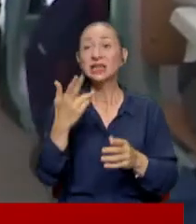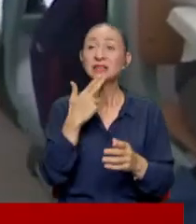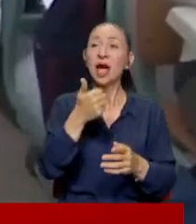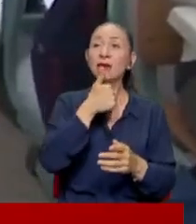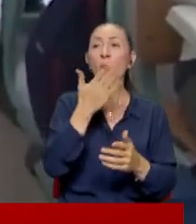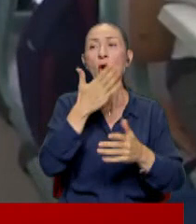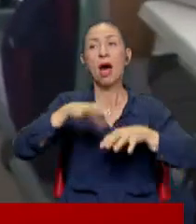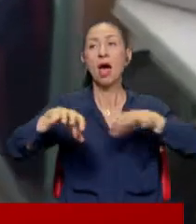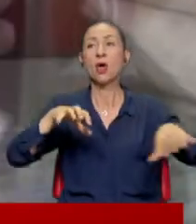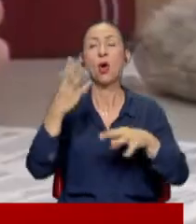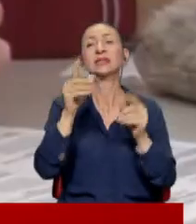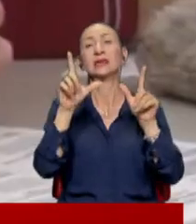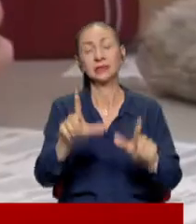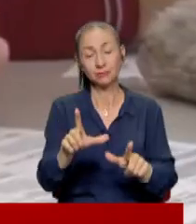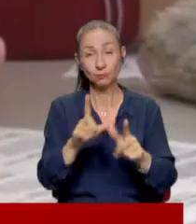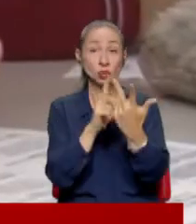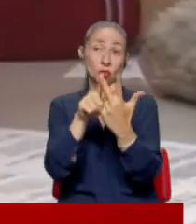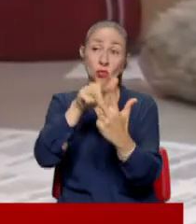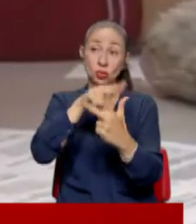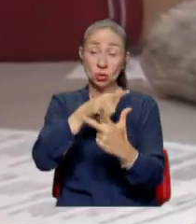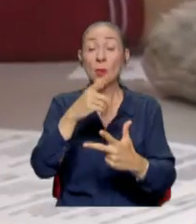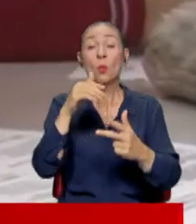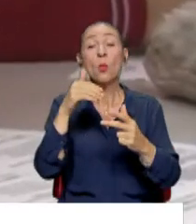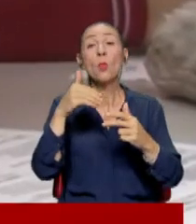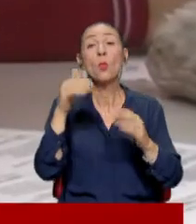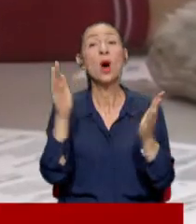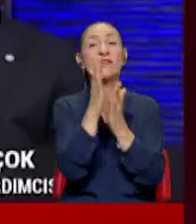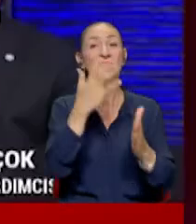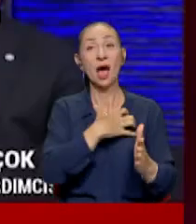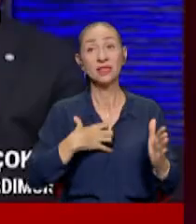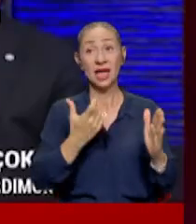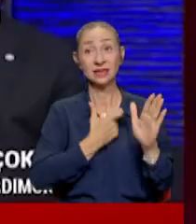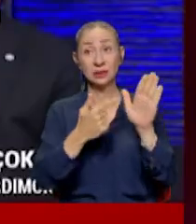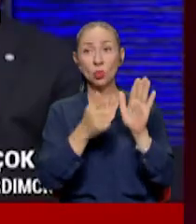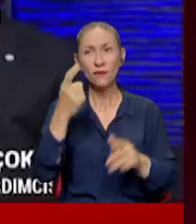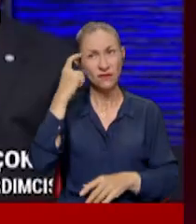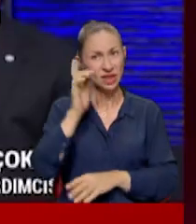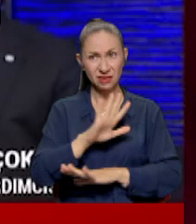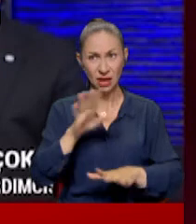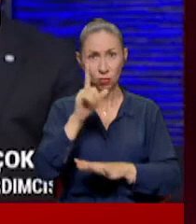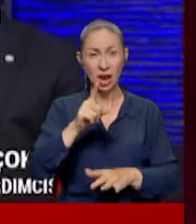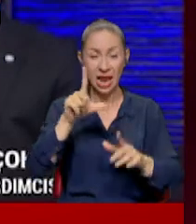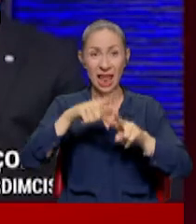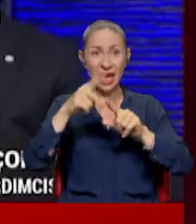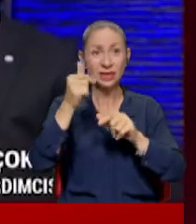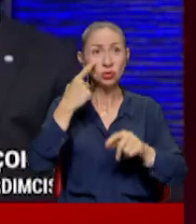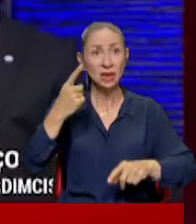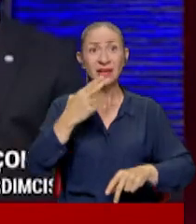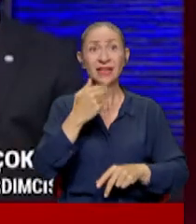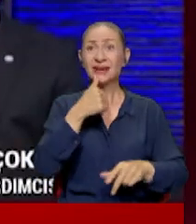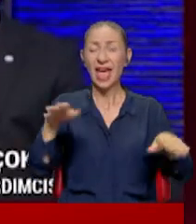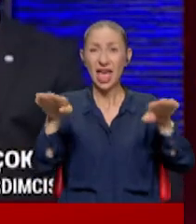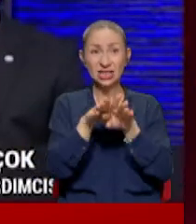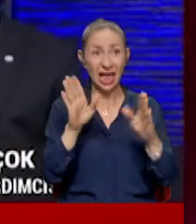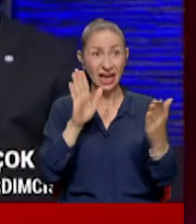ve erkek okulları açılmalı dedi. Muhalefet anayasayı hatırlatarak tepki gösterdi. Bu bir fikir değil. Bu laik cumhuriyete ve kadın erkek